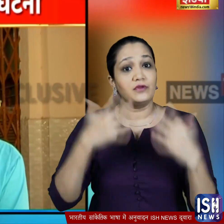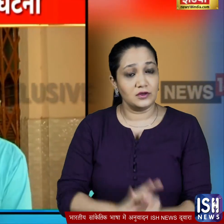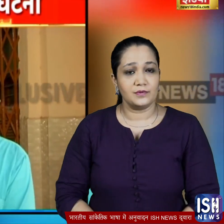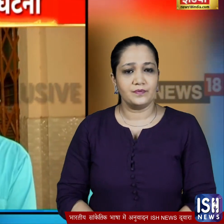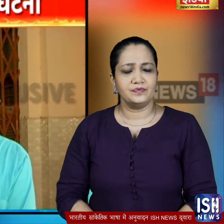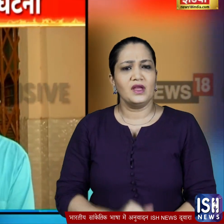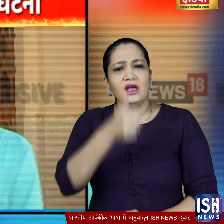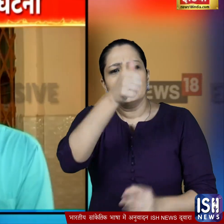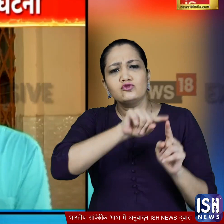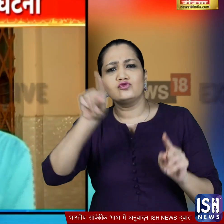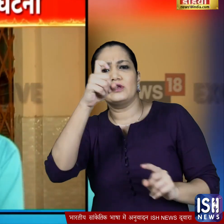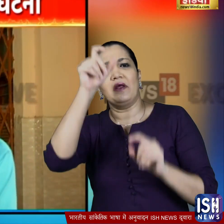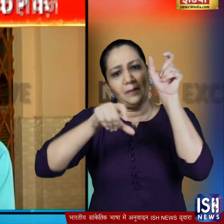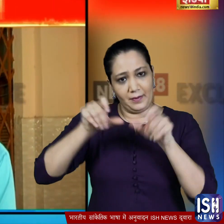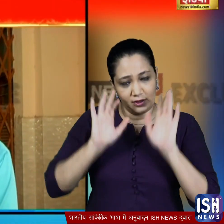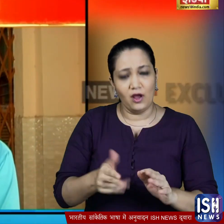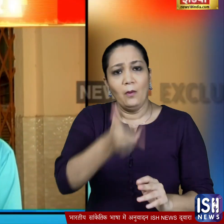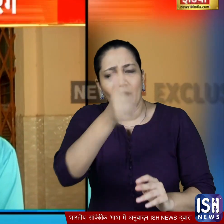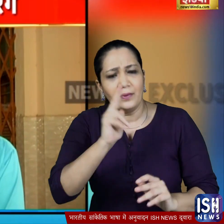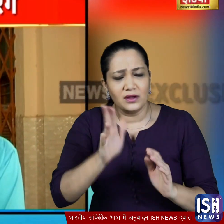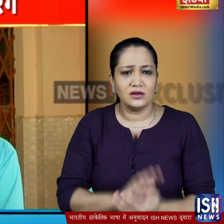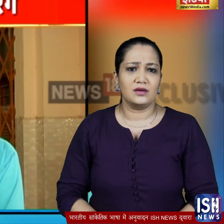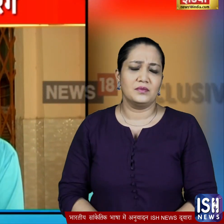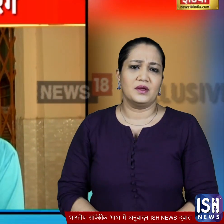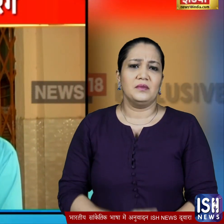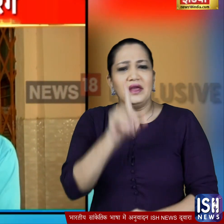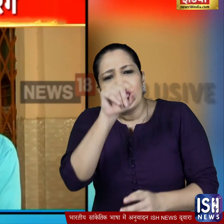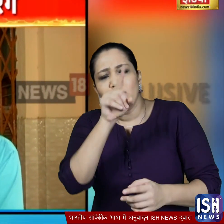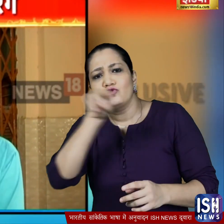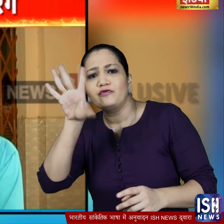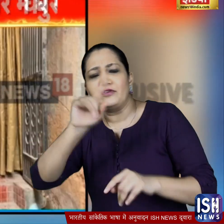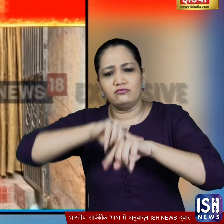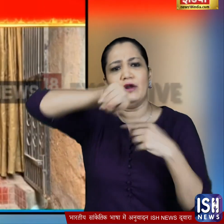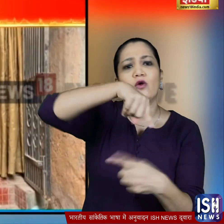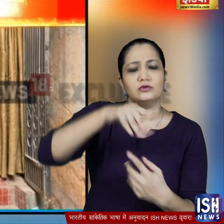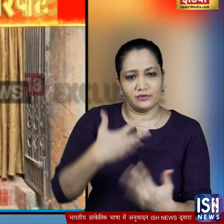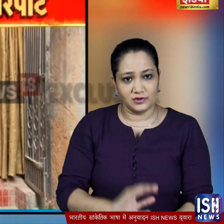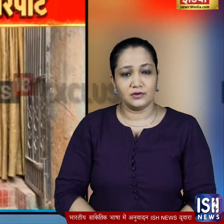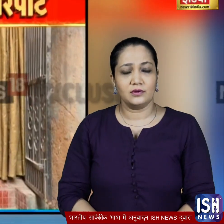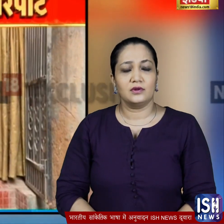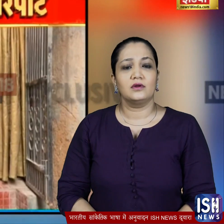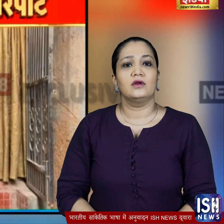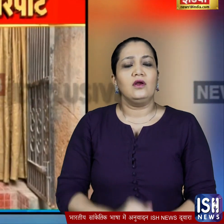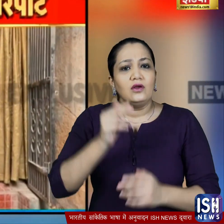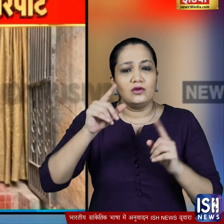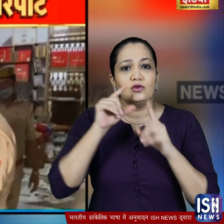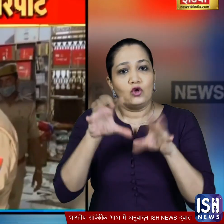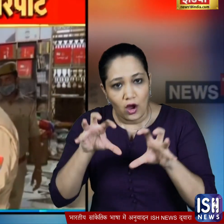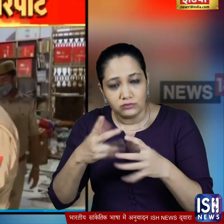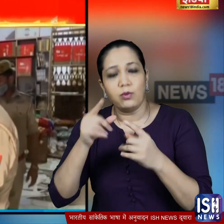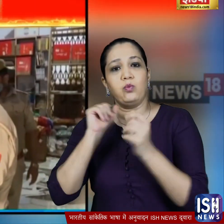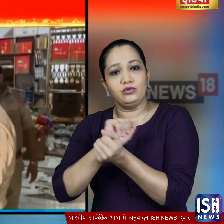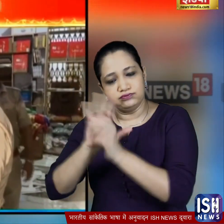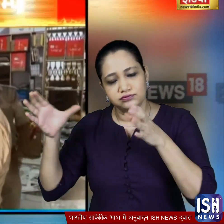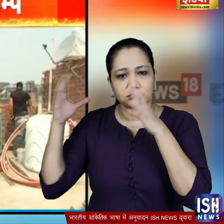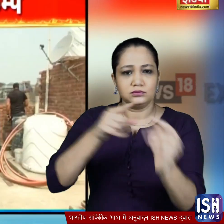6 से 7 लोग थे मौजूद, फायरिंग कर रहे थे। करीब लोगों ने 12 से 15 राउंड फायरिंग की है। पुलिस के साथ डॉग स्क्वाड की टीम भी वहां पहुंची। मकान